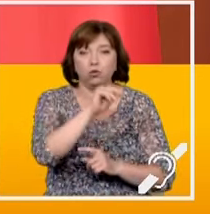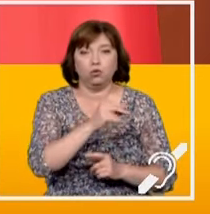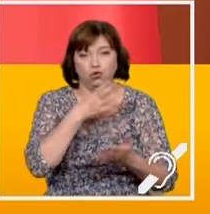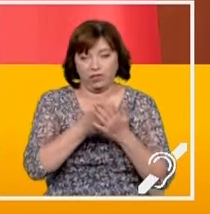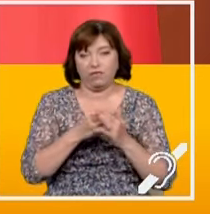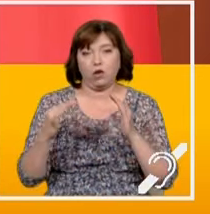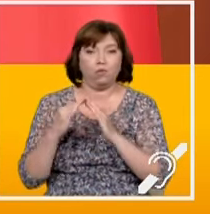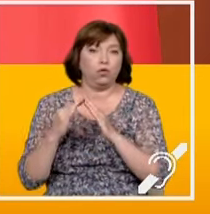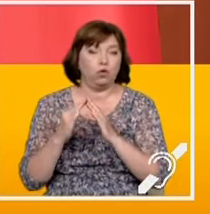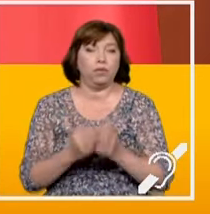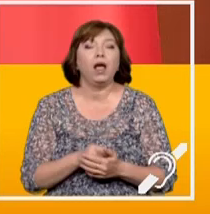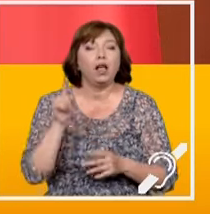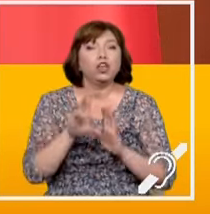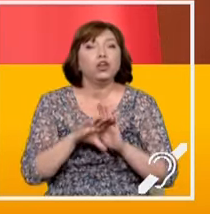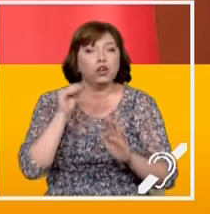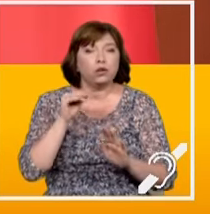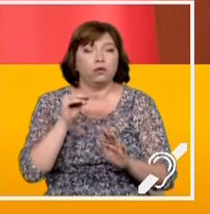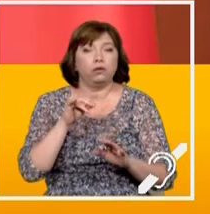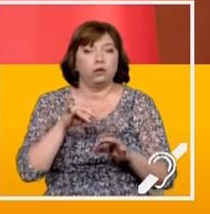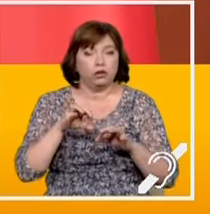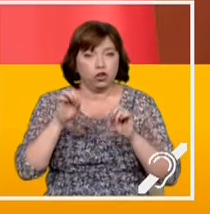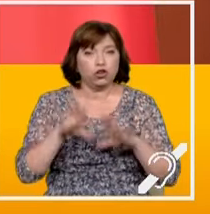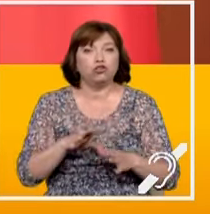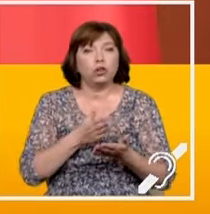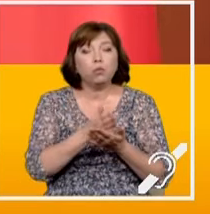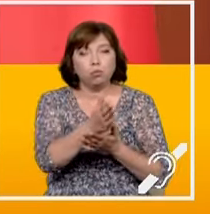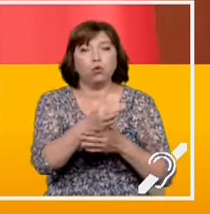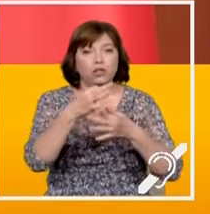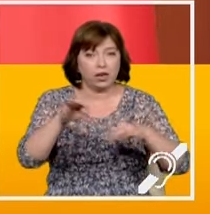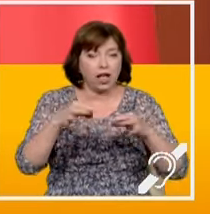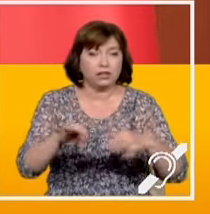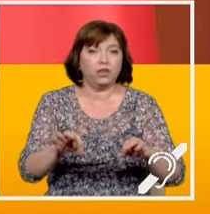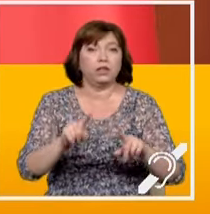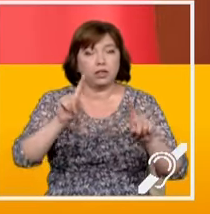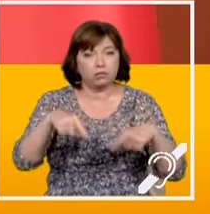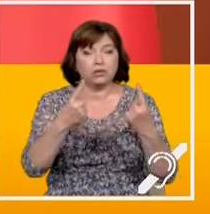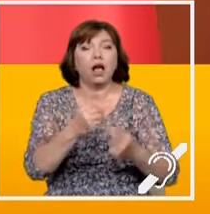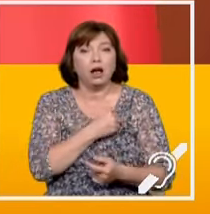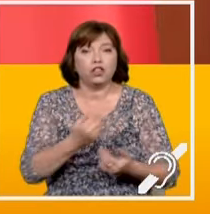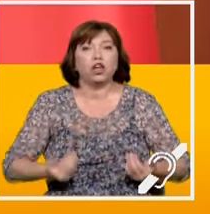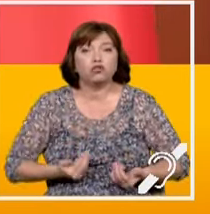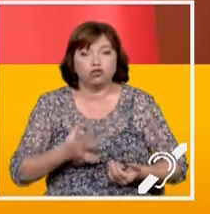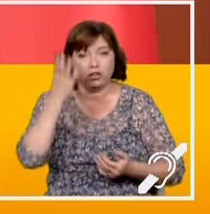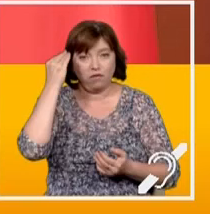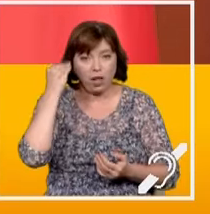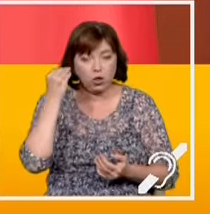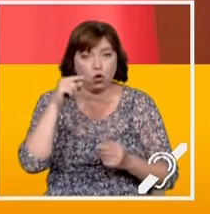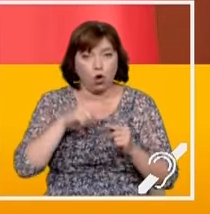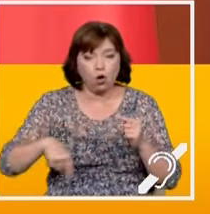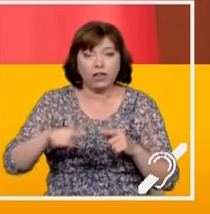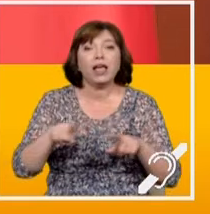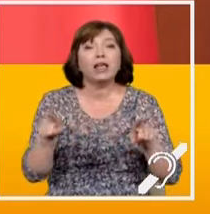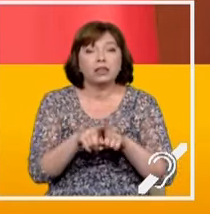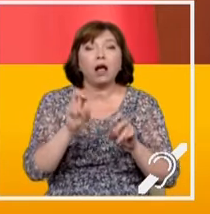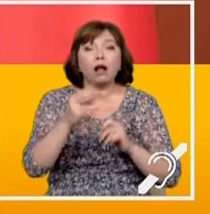lor. Ei au ales calea dezvoltării și a democrației. Ei doresc să trăiască în Moldova așa